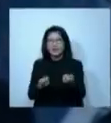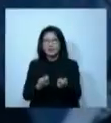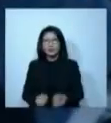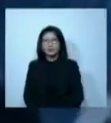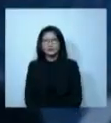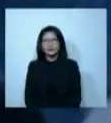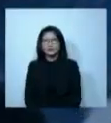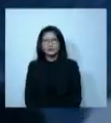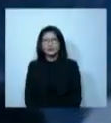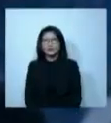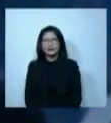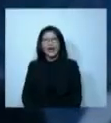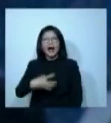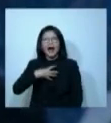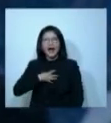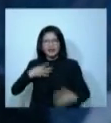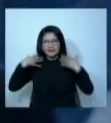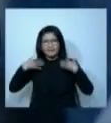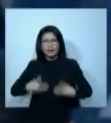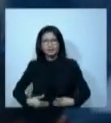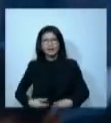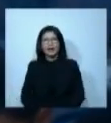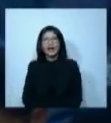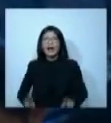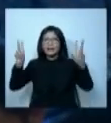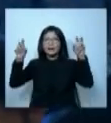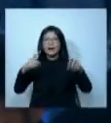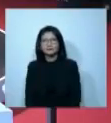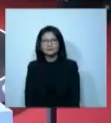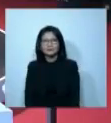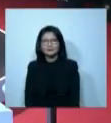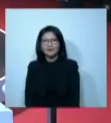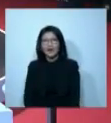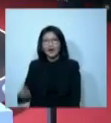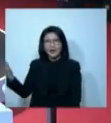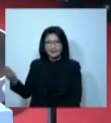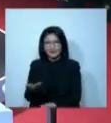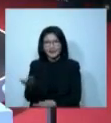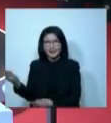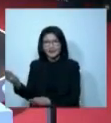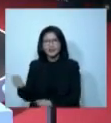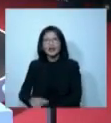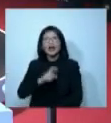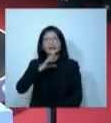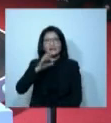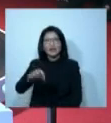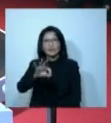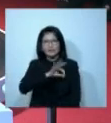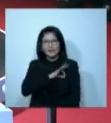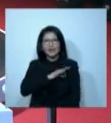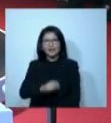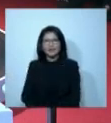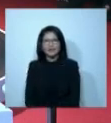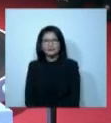lebih melihat situasi begitu. Tapi saya melihat ya semuanya kelihatannya ingin tampil bagus ya, ingin tampil yang